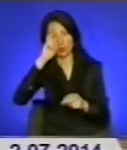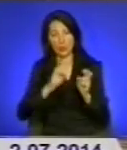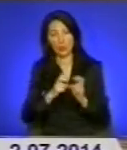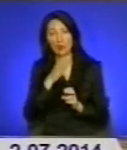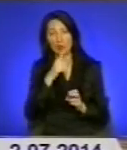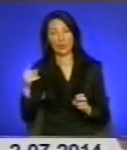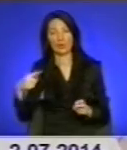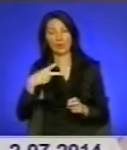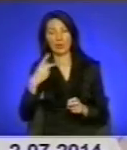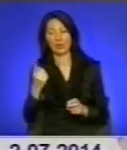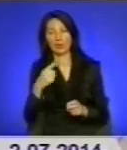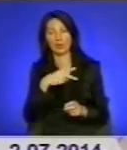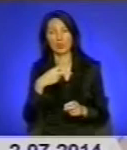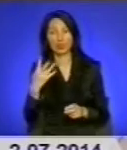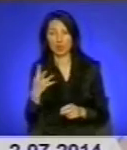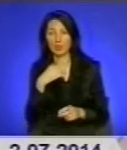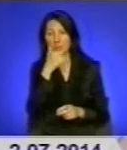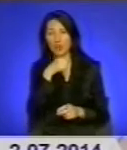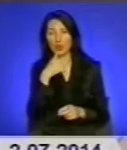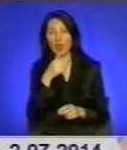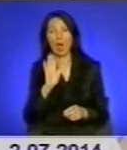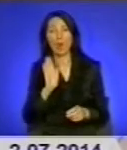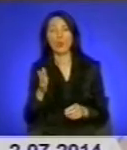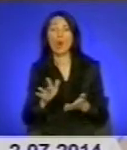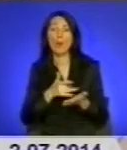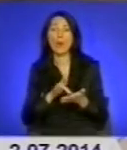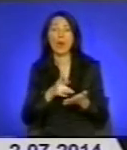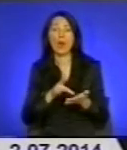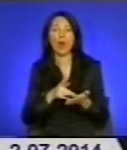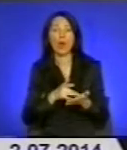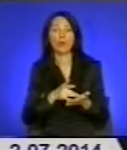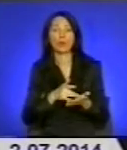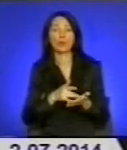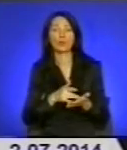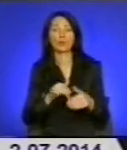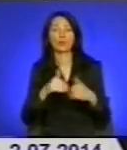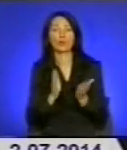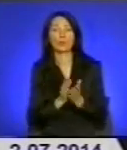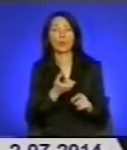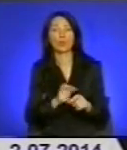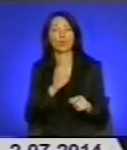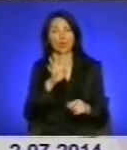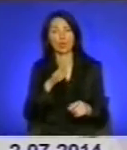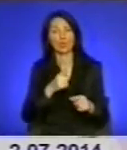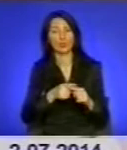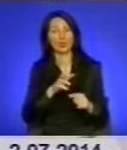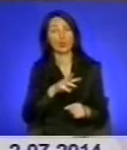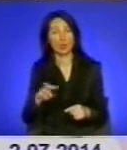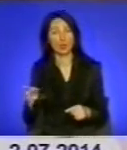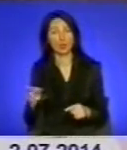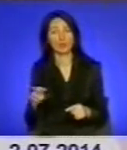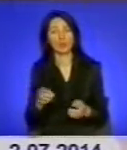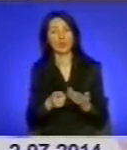2011 по 2014 рік було перераховано суму понад 4,5 млн до числа